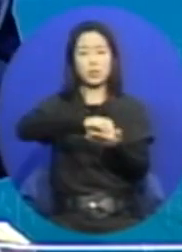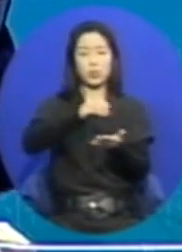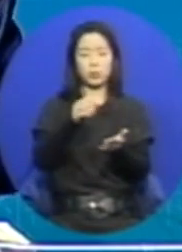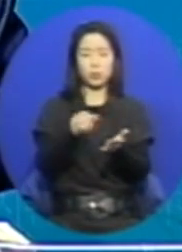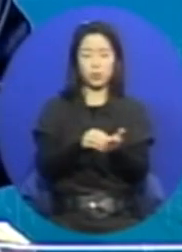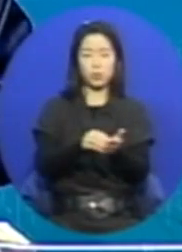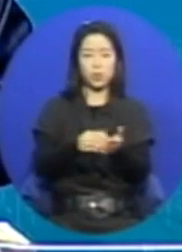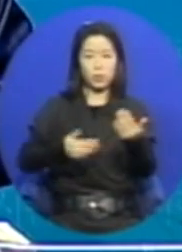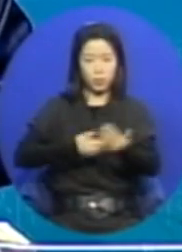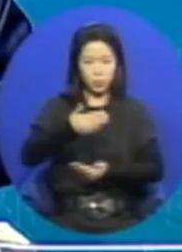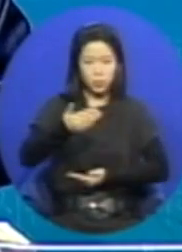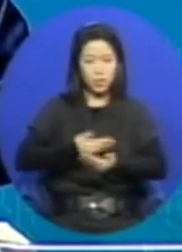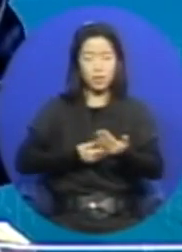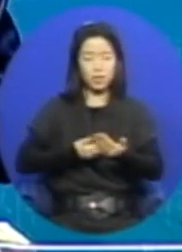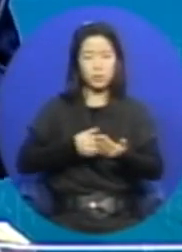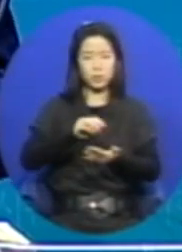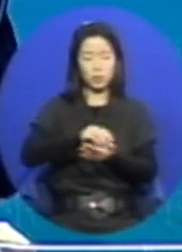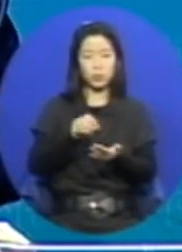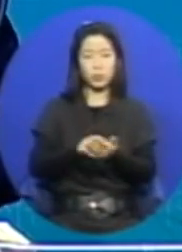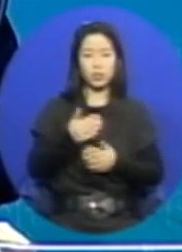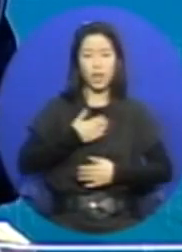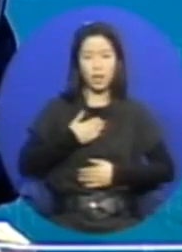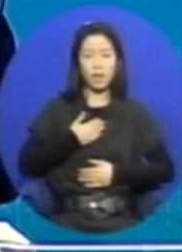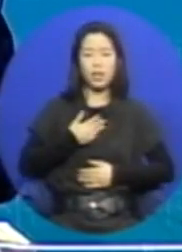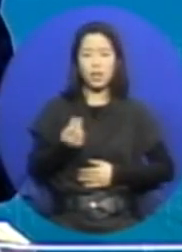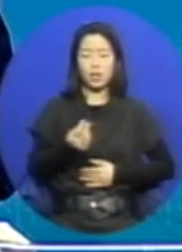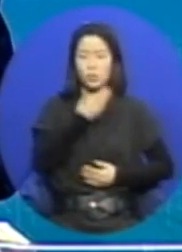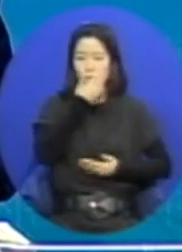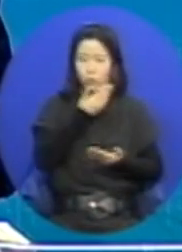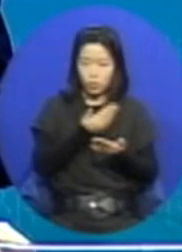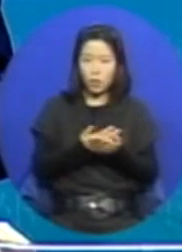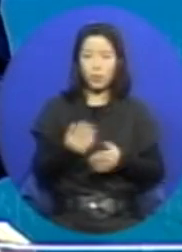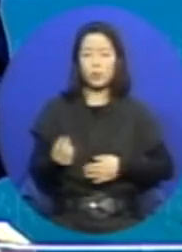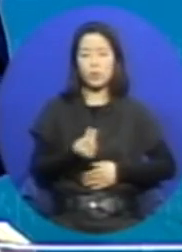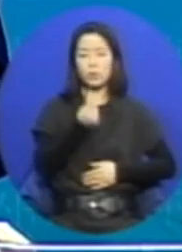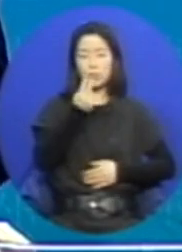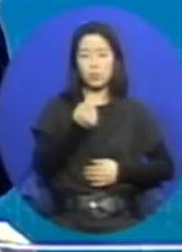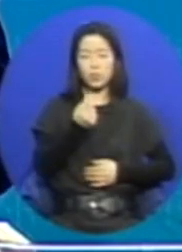내게 분명한 실제이시고 살아계시고